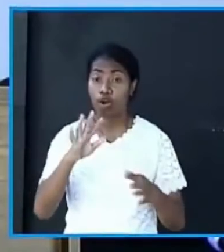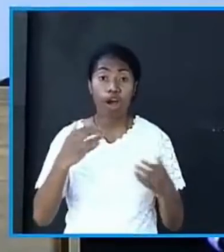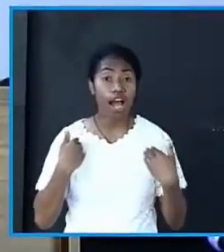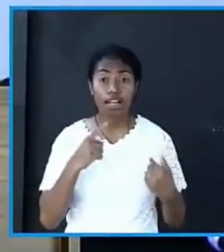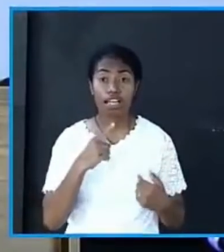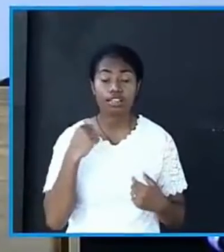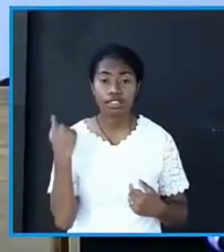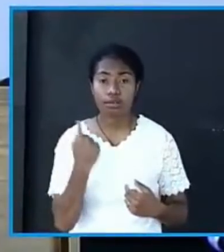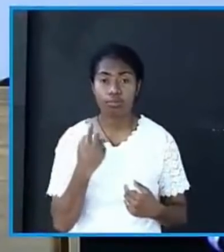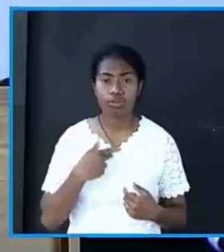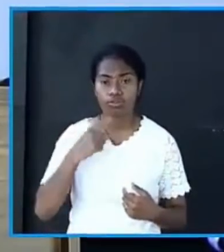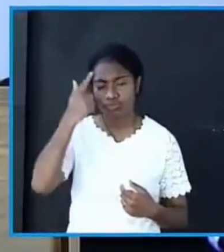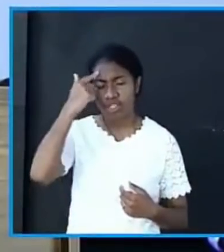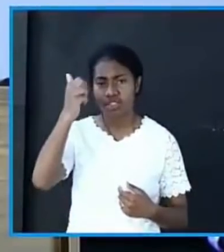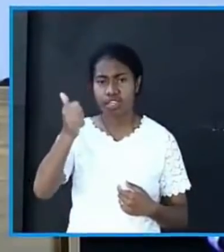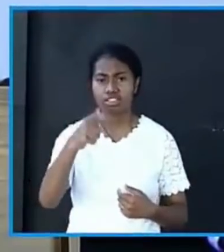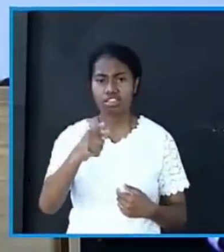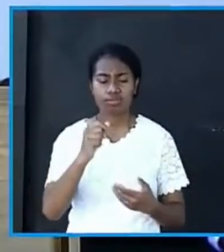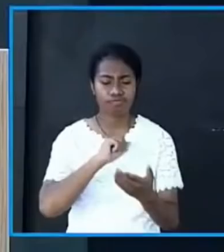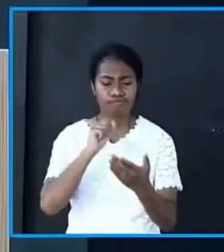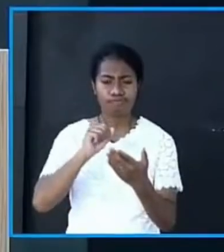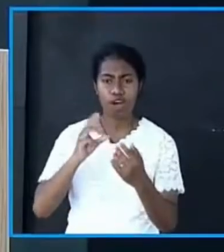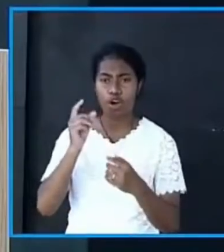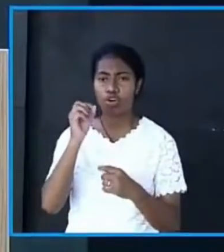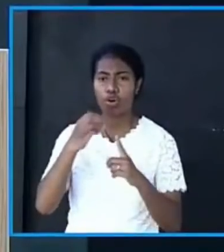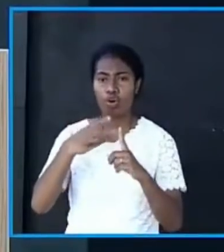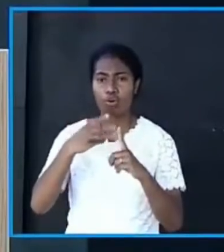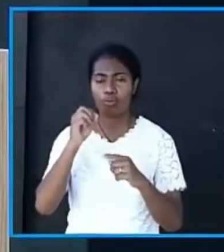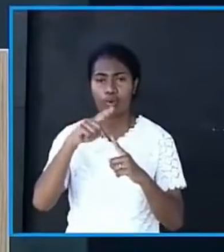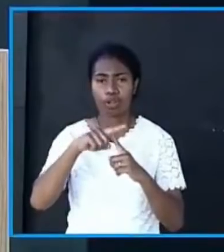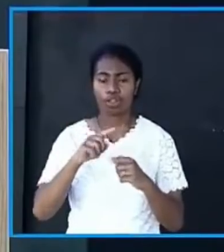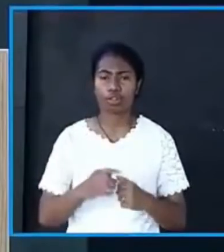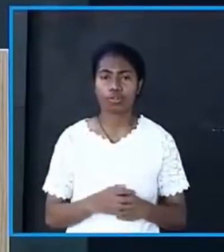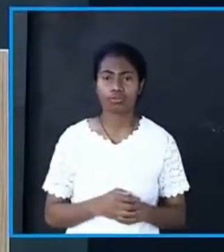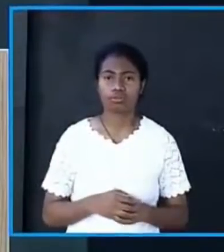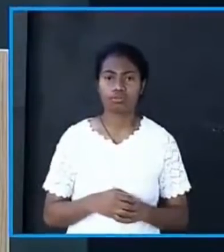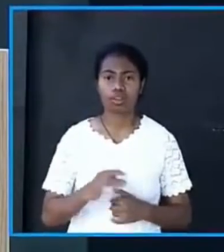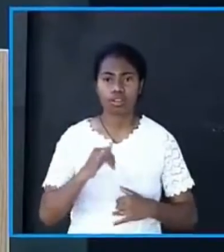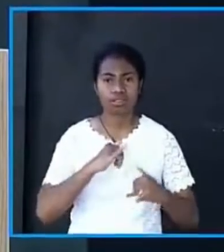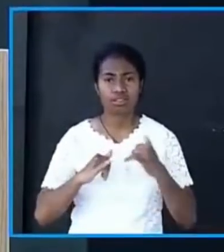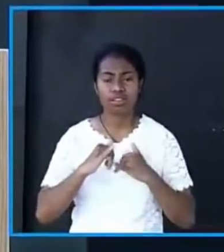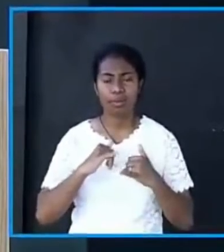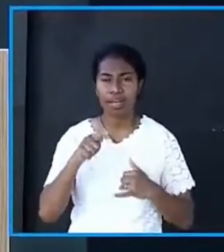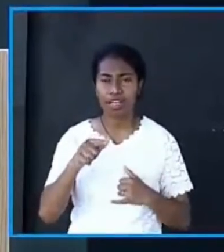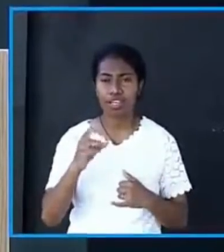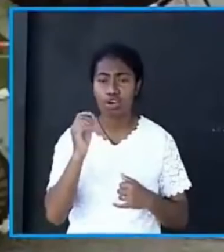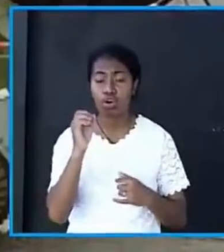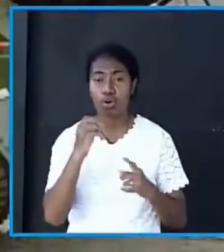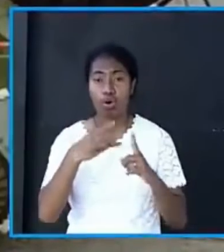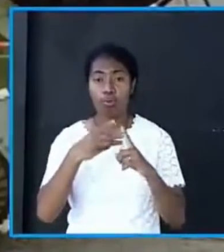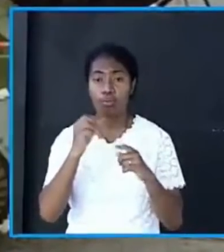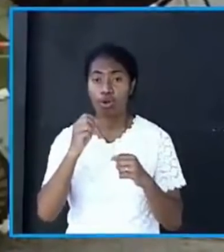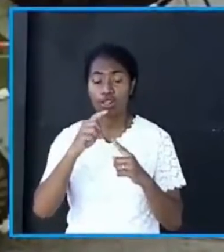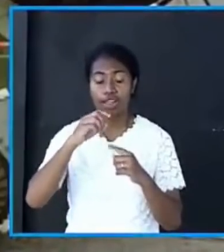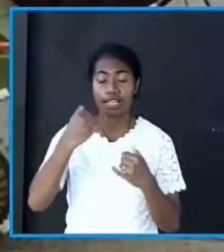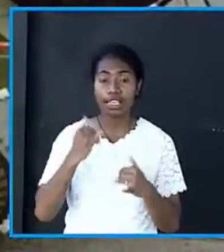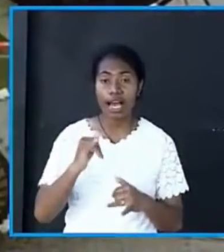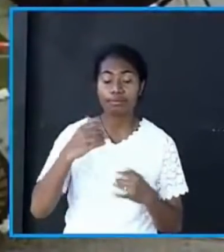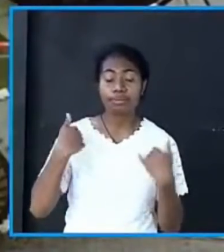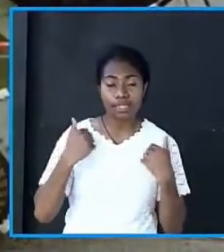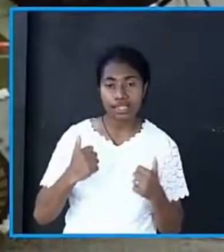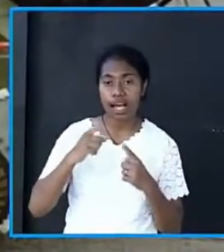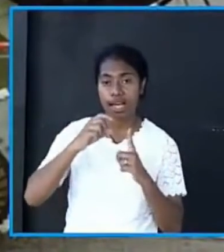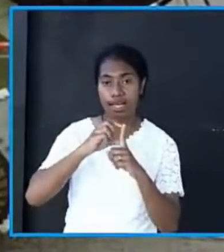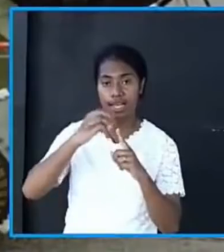militer menggunakan robot deteksi bom seperti ini Robot deteksi bom dari Jerman